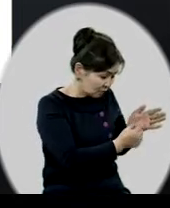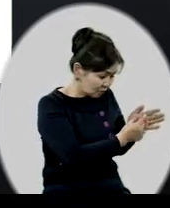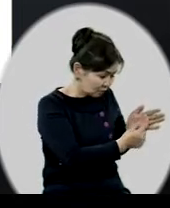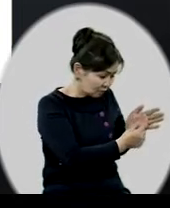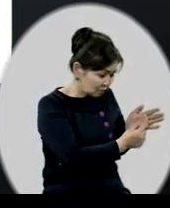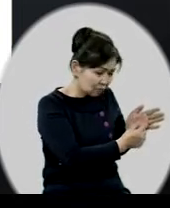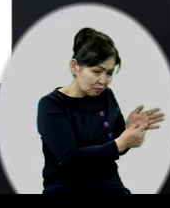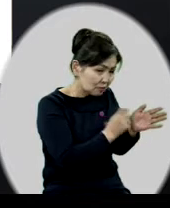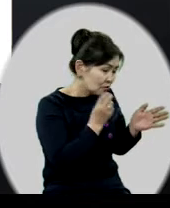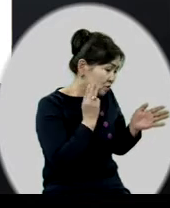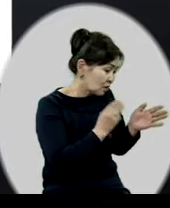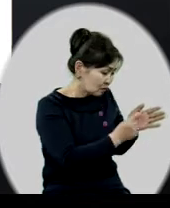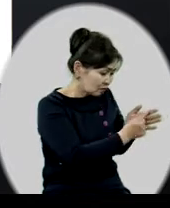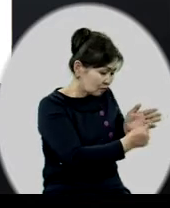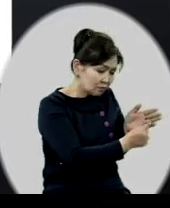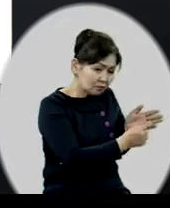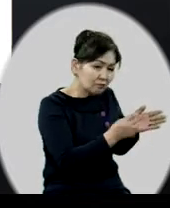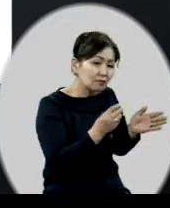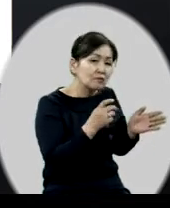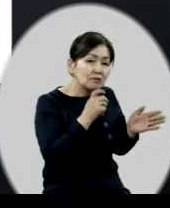Үйлдэлээ дэвтэртээ хийгээрэй хүүхдүүдээ.